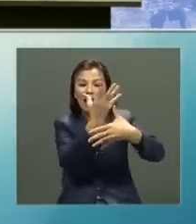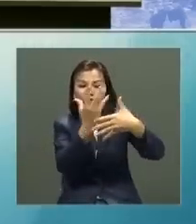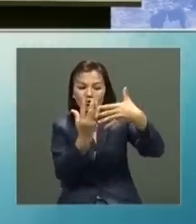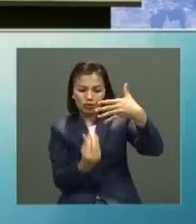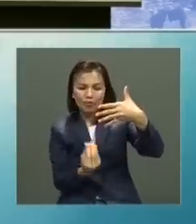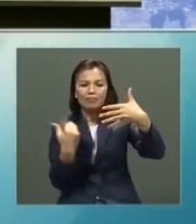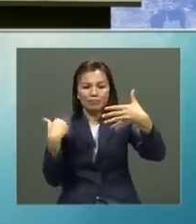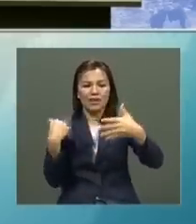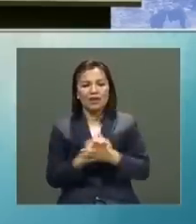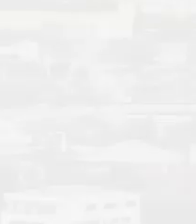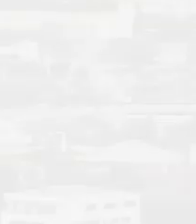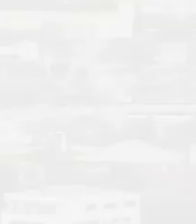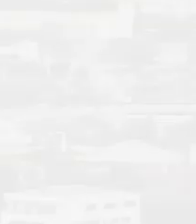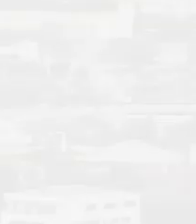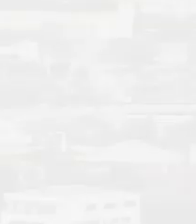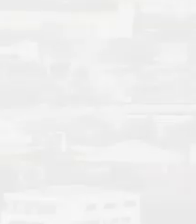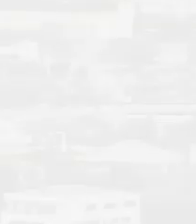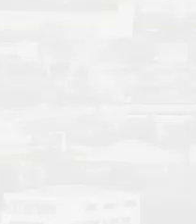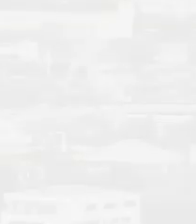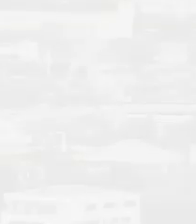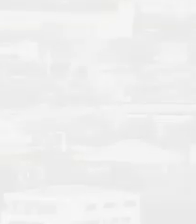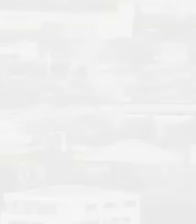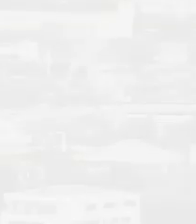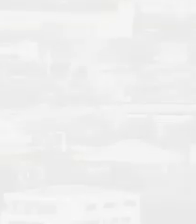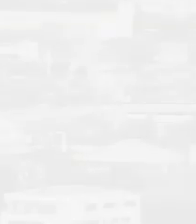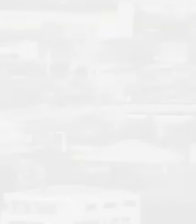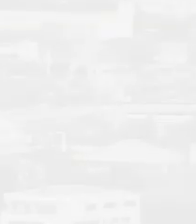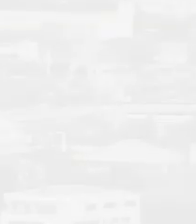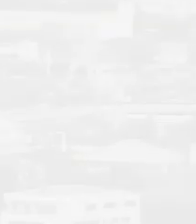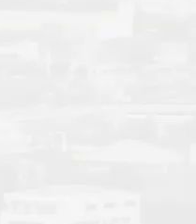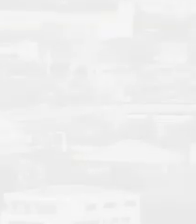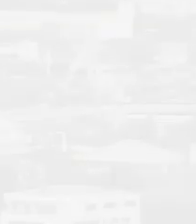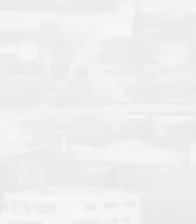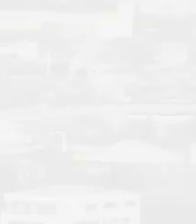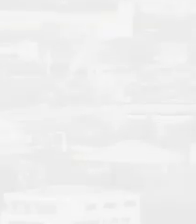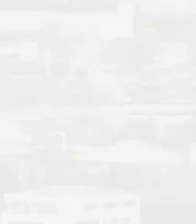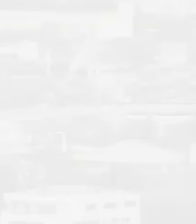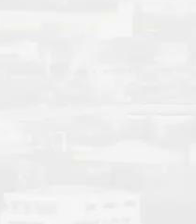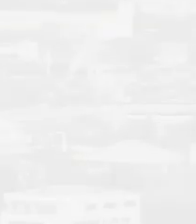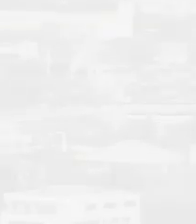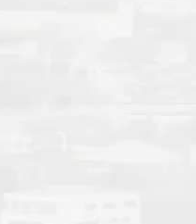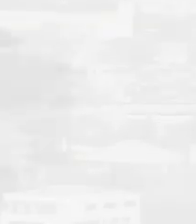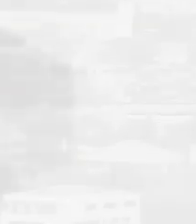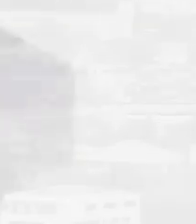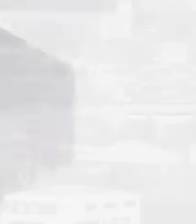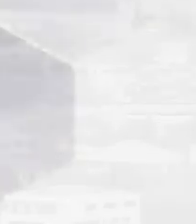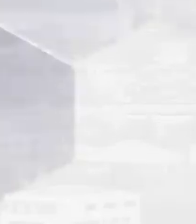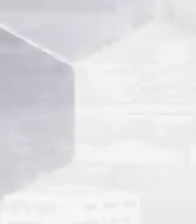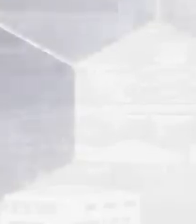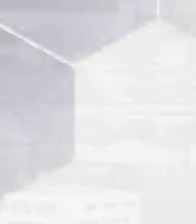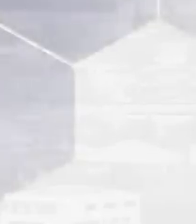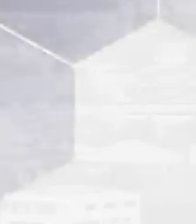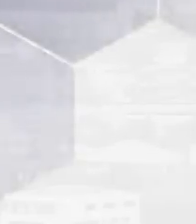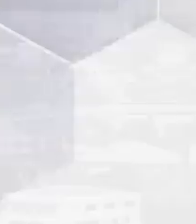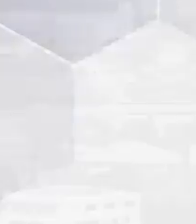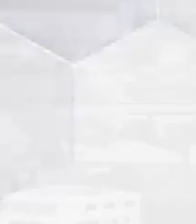ป่วยเลยแต่จะขอย้ำขอบคุณที่ติดตาม k&nช่อง 16นะครับอย่าลืมกด Subscribeและกดกระดิ่งด้วยนะครับไร